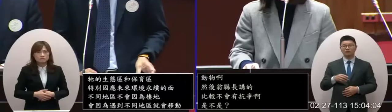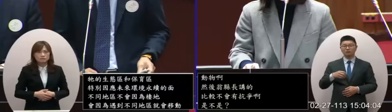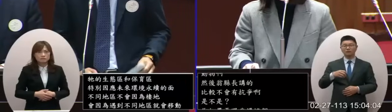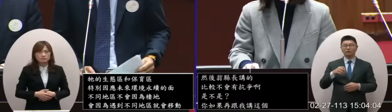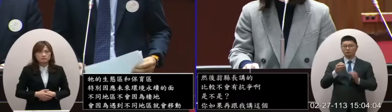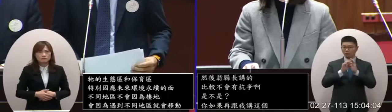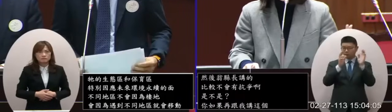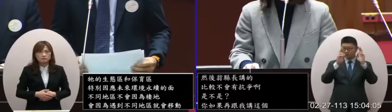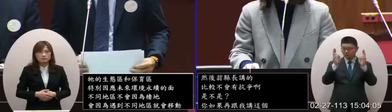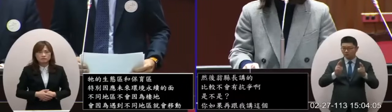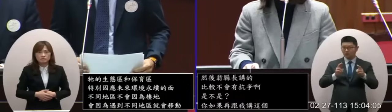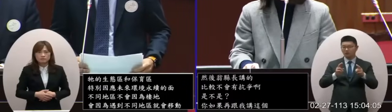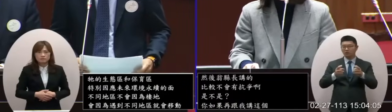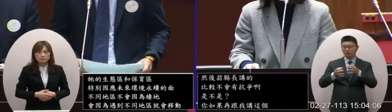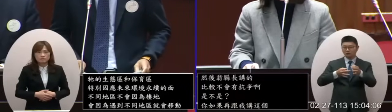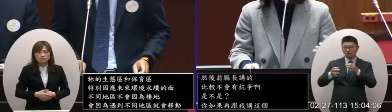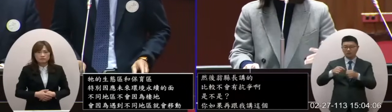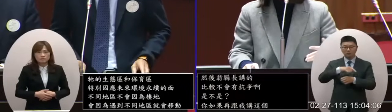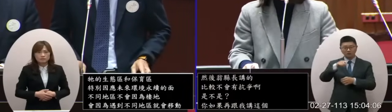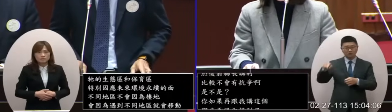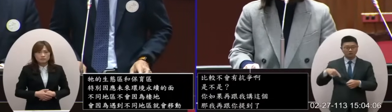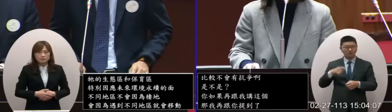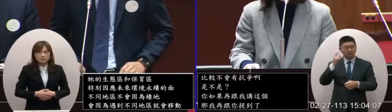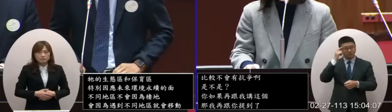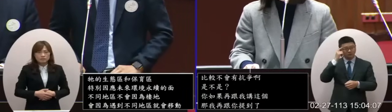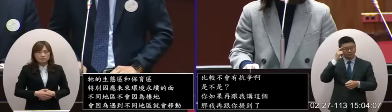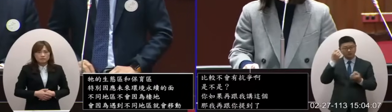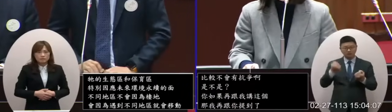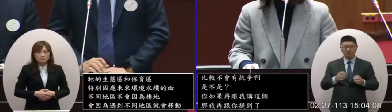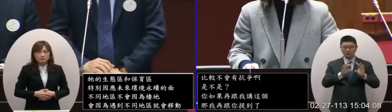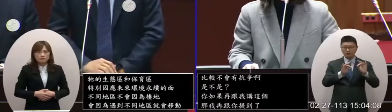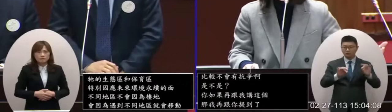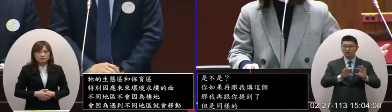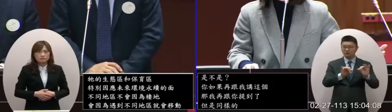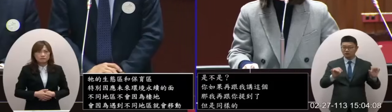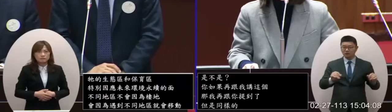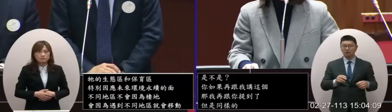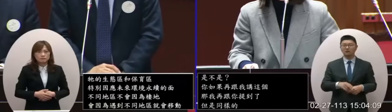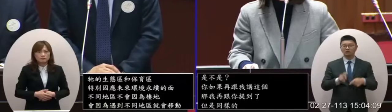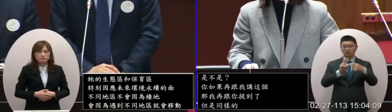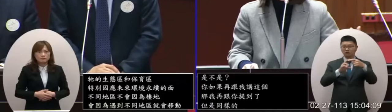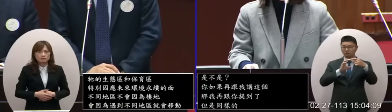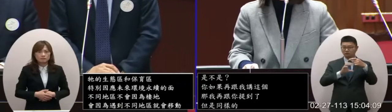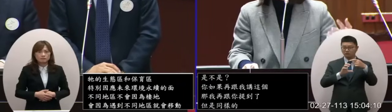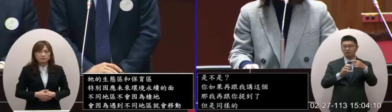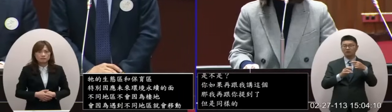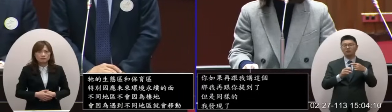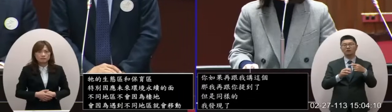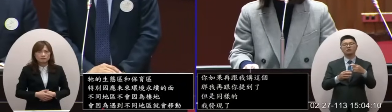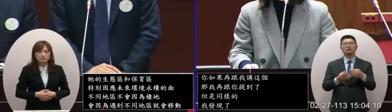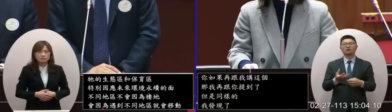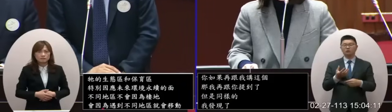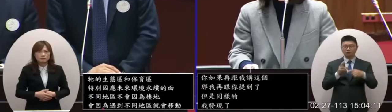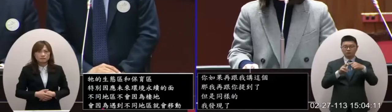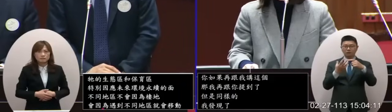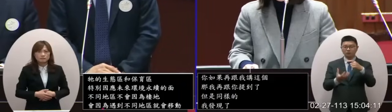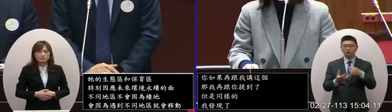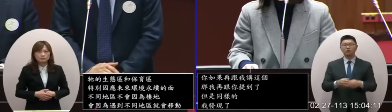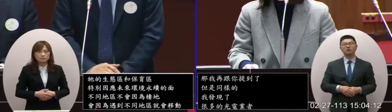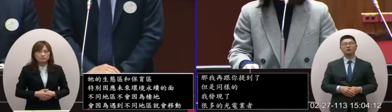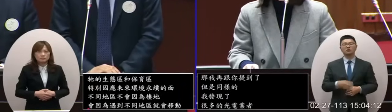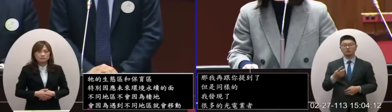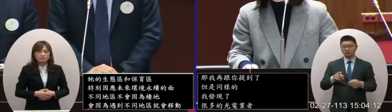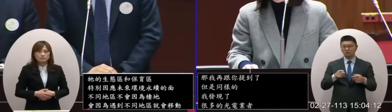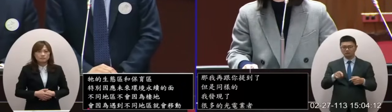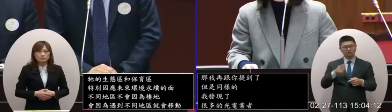业者，他们要在我们的湿地，就是方院乡啊、大城乡等等的湿地建